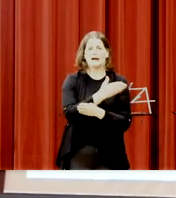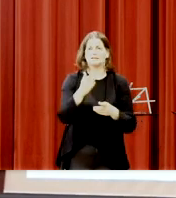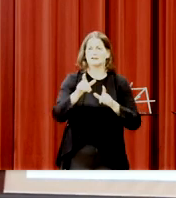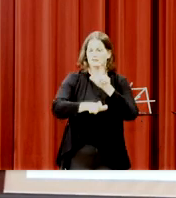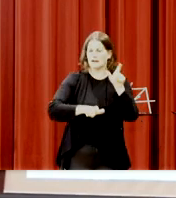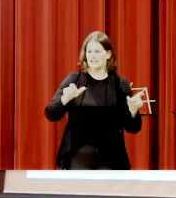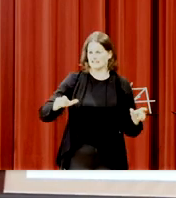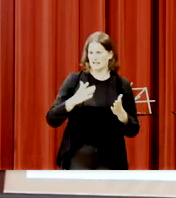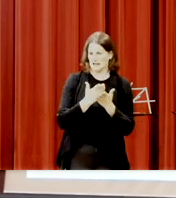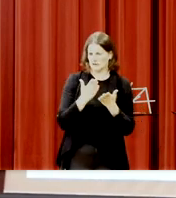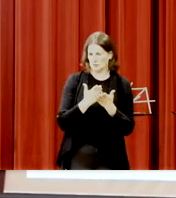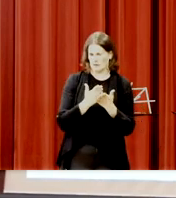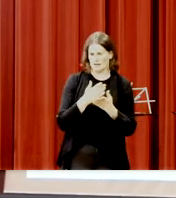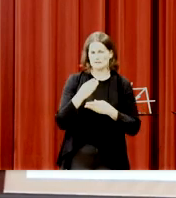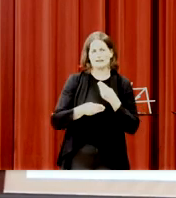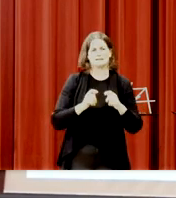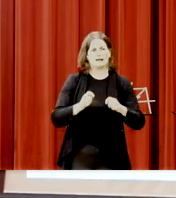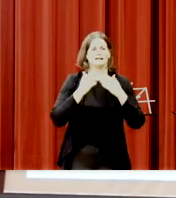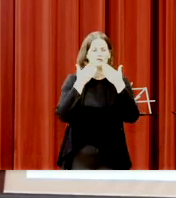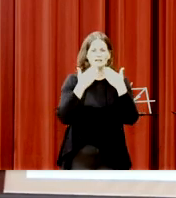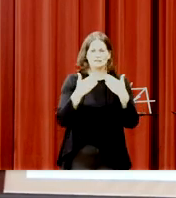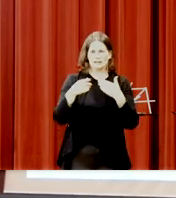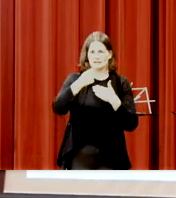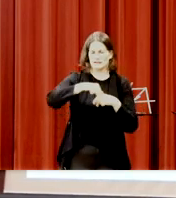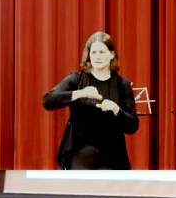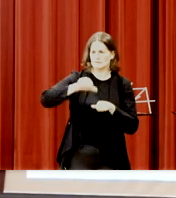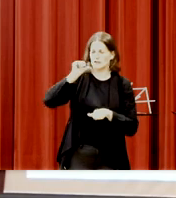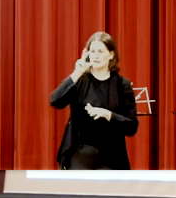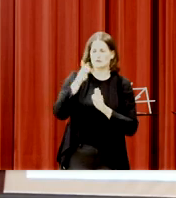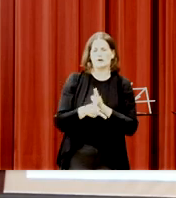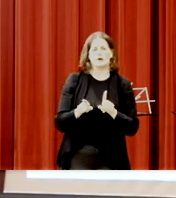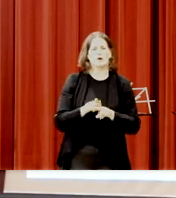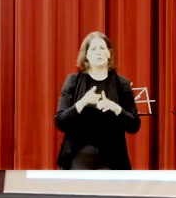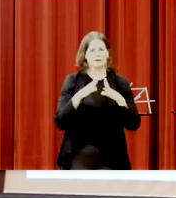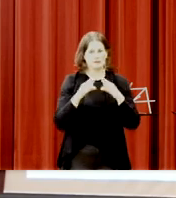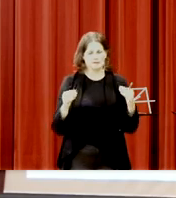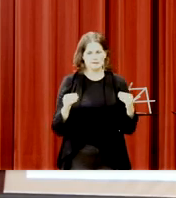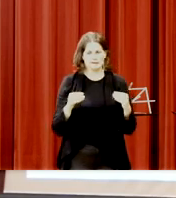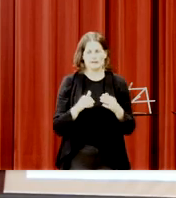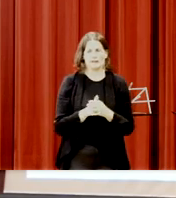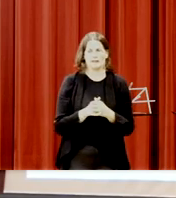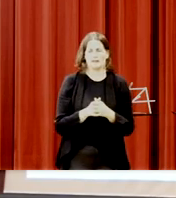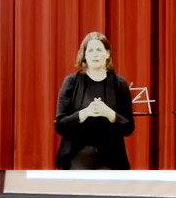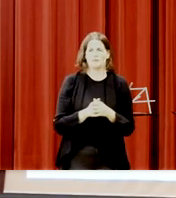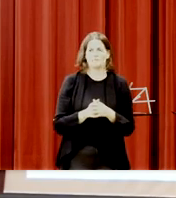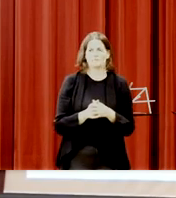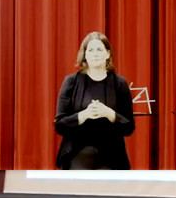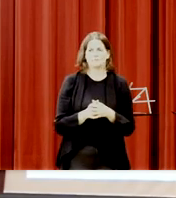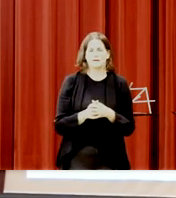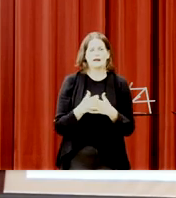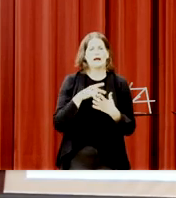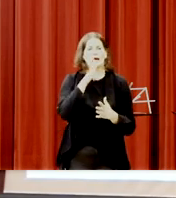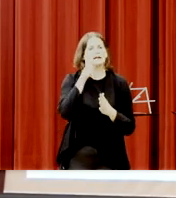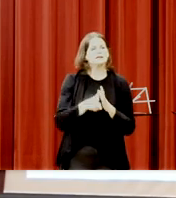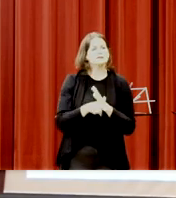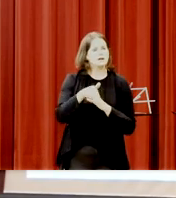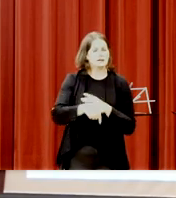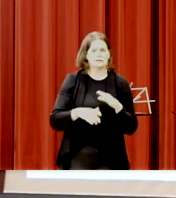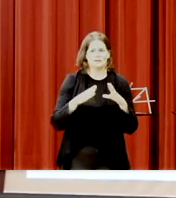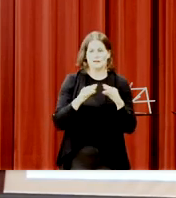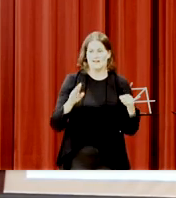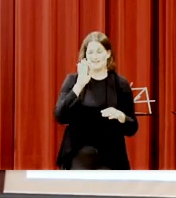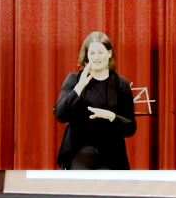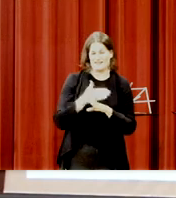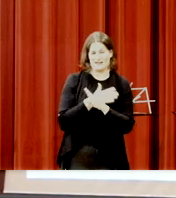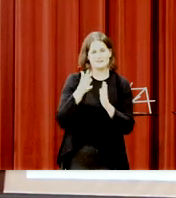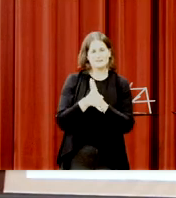La història d'aquesta universitat, com dèiem abans, està plena de moments de lluita, resiliència. Heu ensenyat una lliçó molt clara. El coneixement és